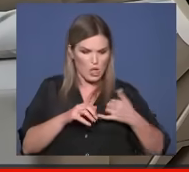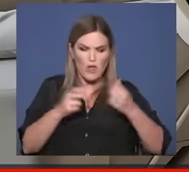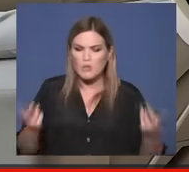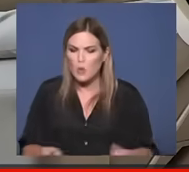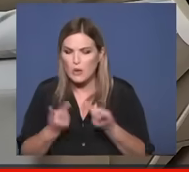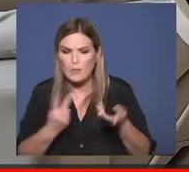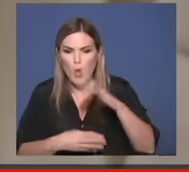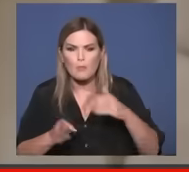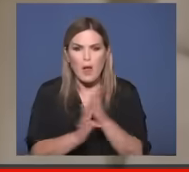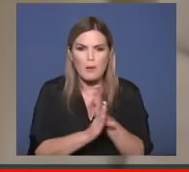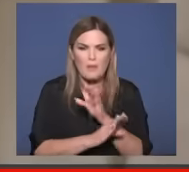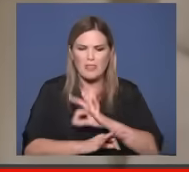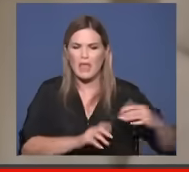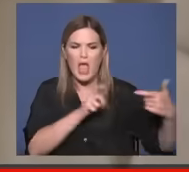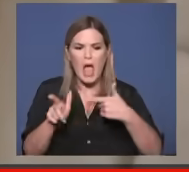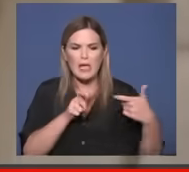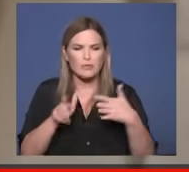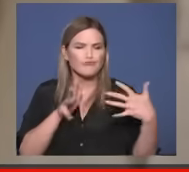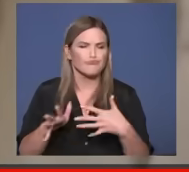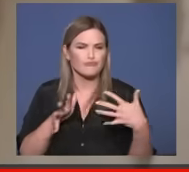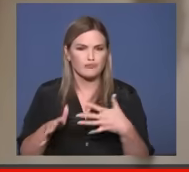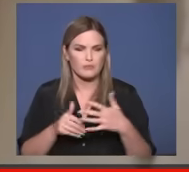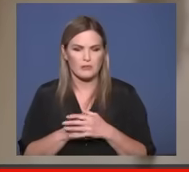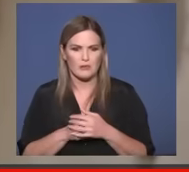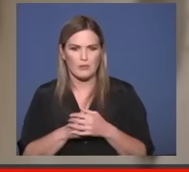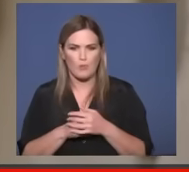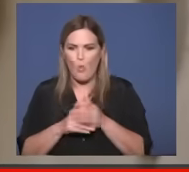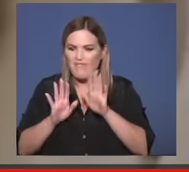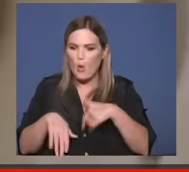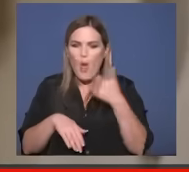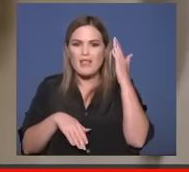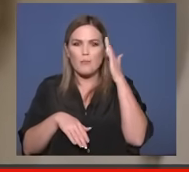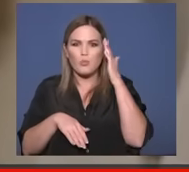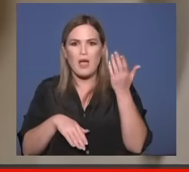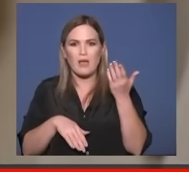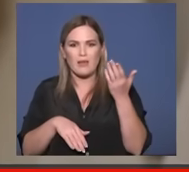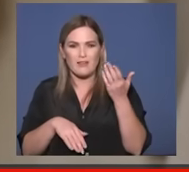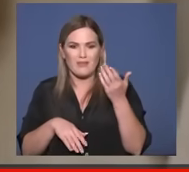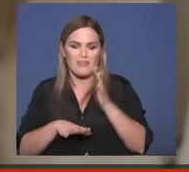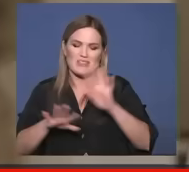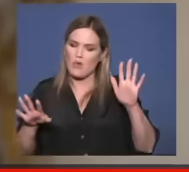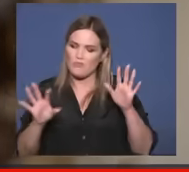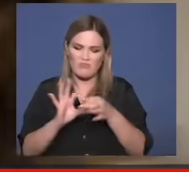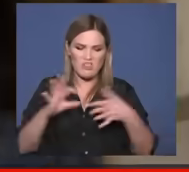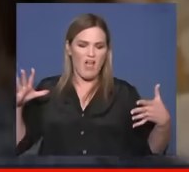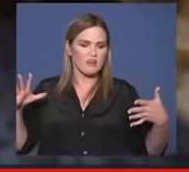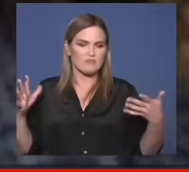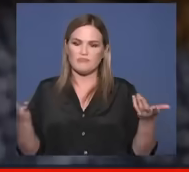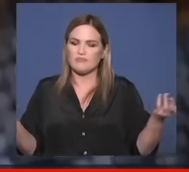מחבלים, עדיין ירי מסיבי. זאת אומרת, הוא לא היה מודע בכלל. את מבינה? וזהו, וניתק